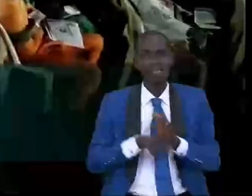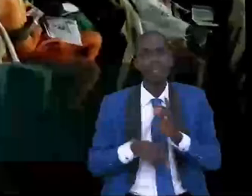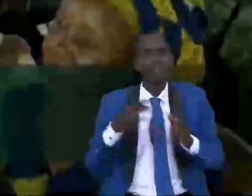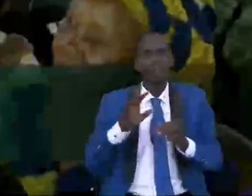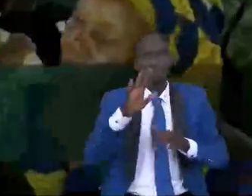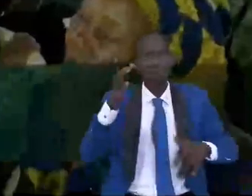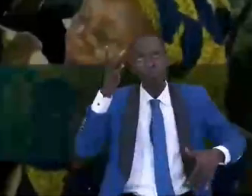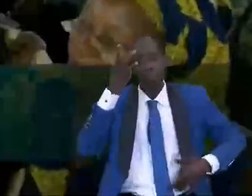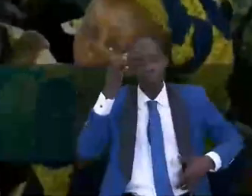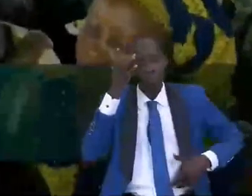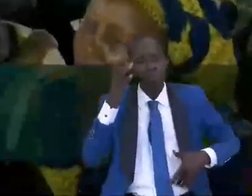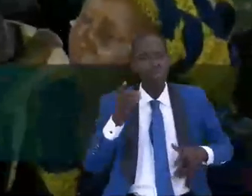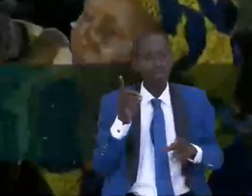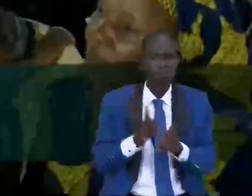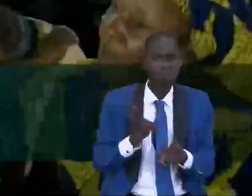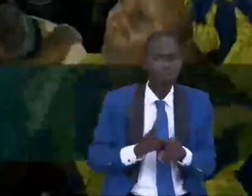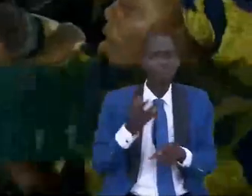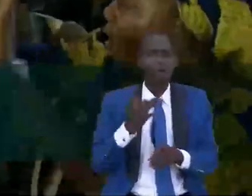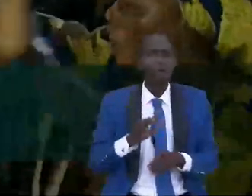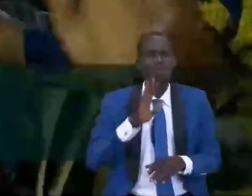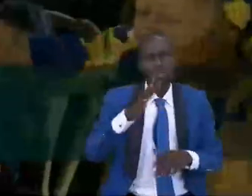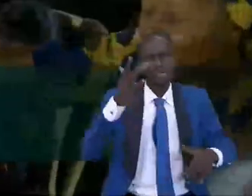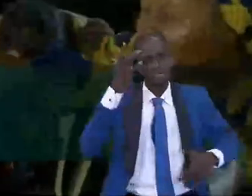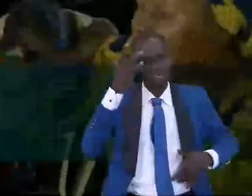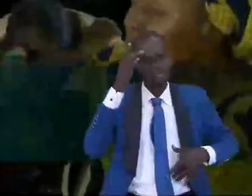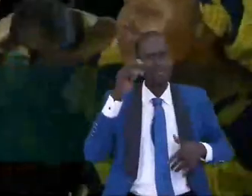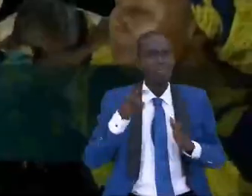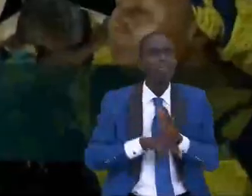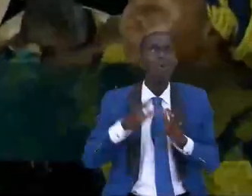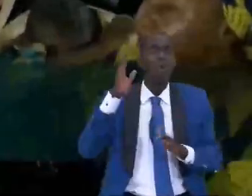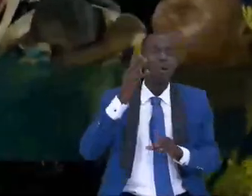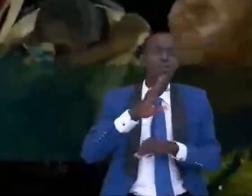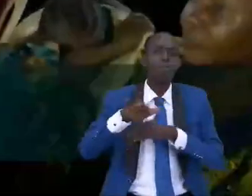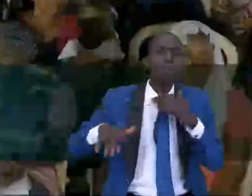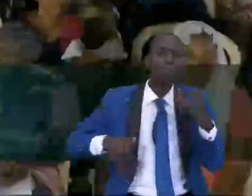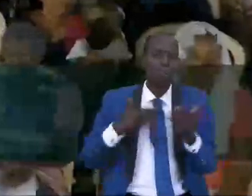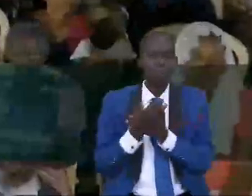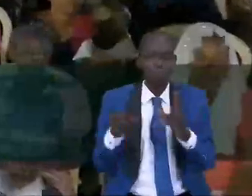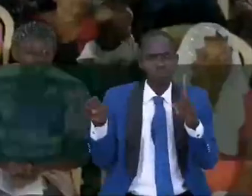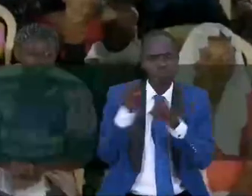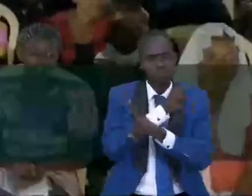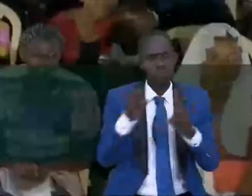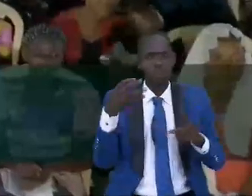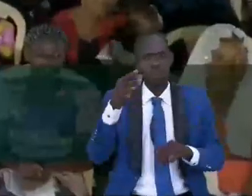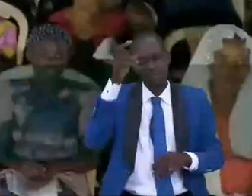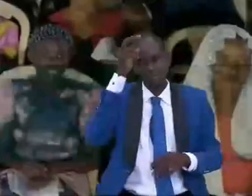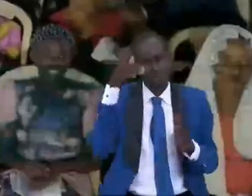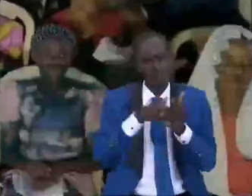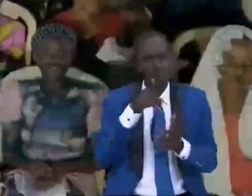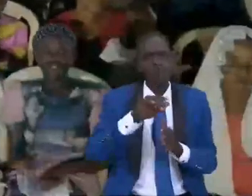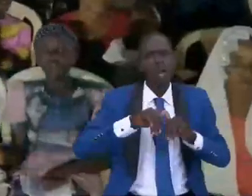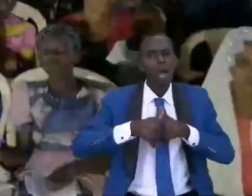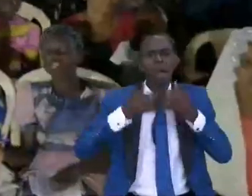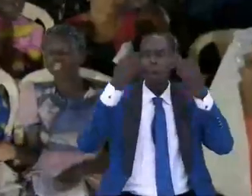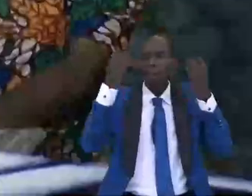de vos maladies, de vos infirmités, de toutes les attaques et les afflictions. Combien